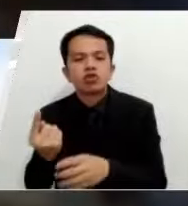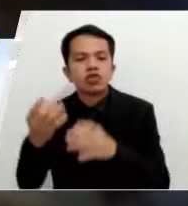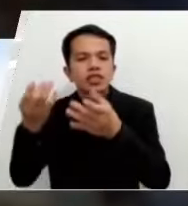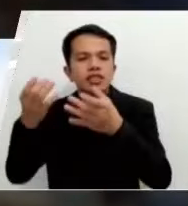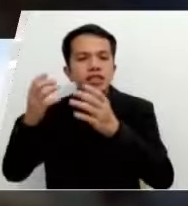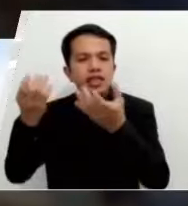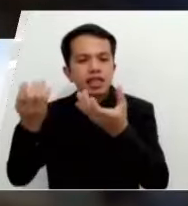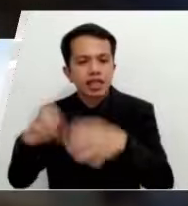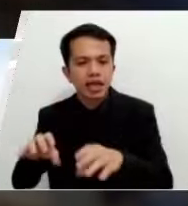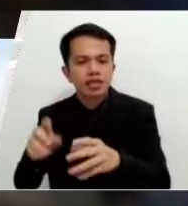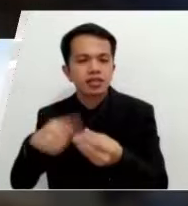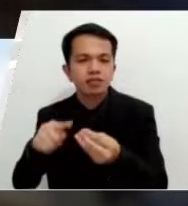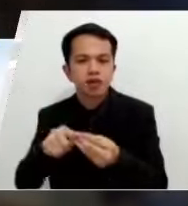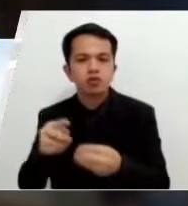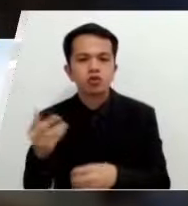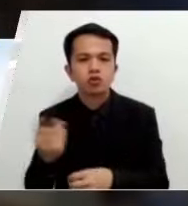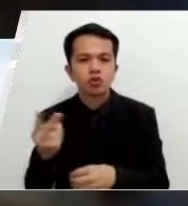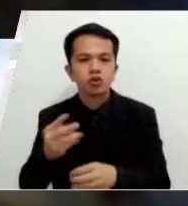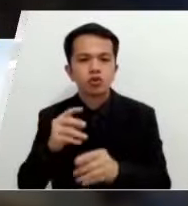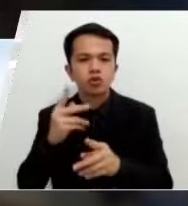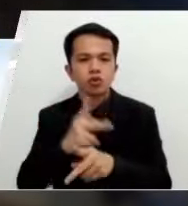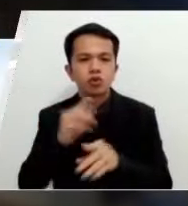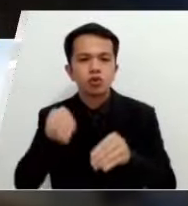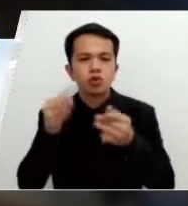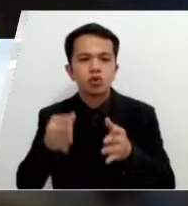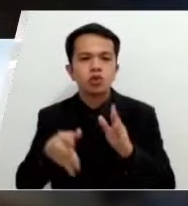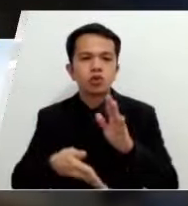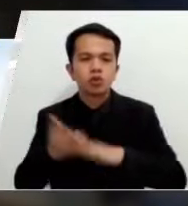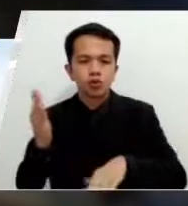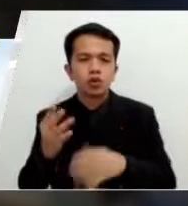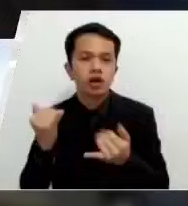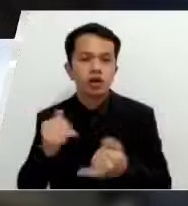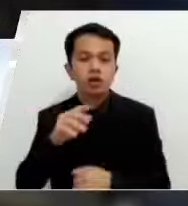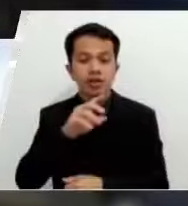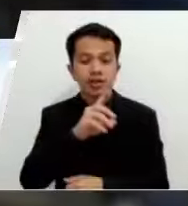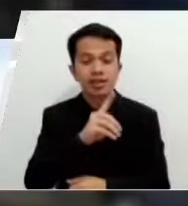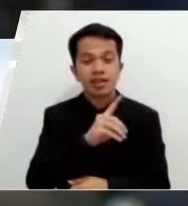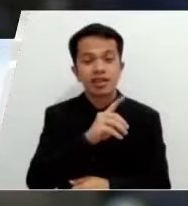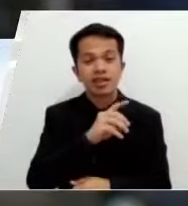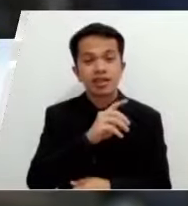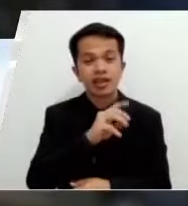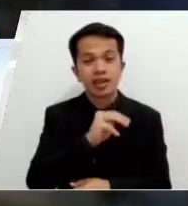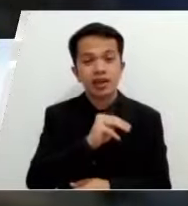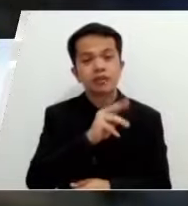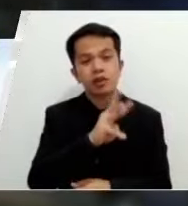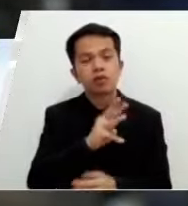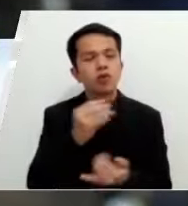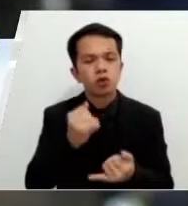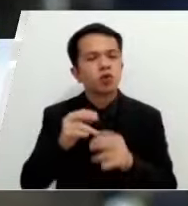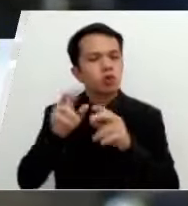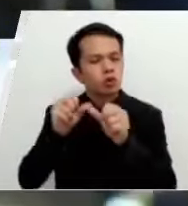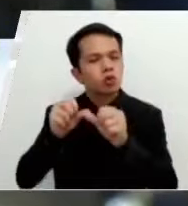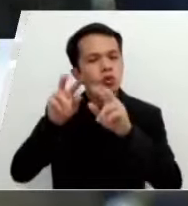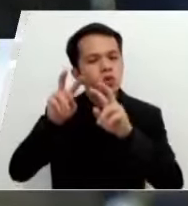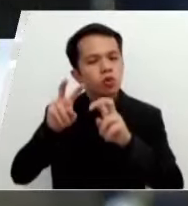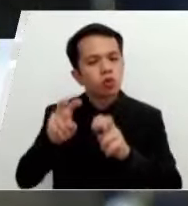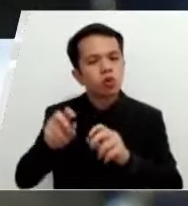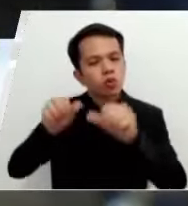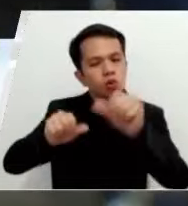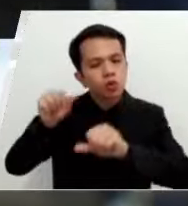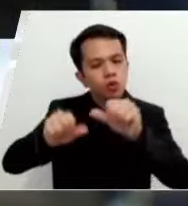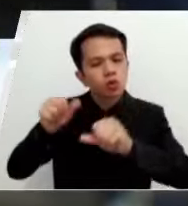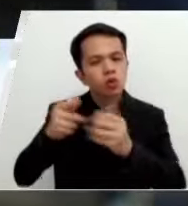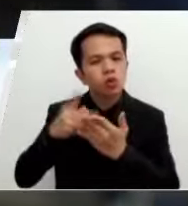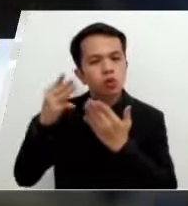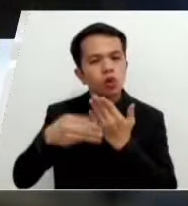naglayas. Sa ngayon patuloy na ina-assess ng DMW at Korean Ministry of Employment and Labor ang programa para matugunan ang